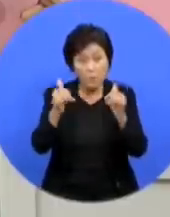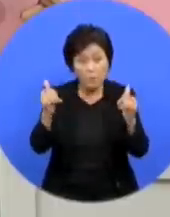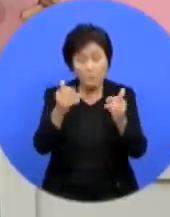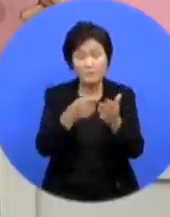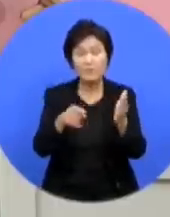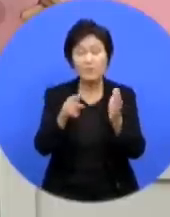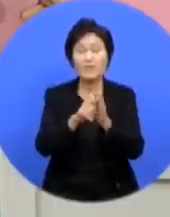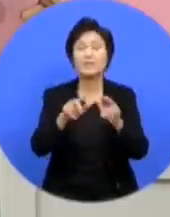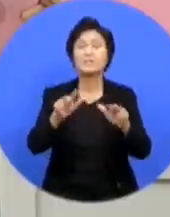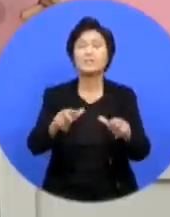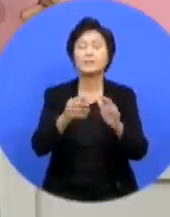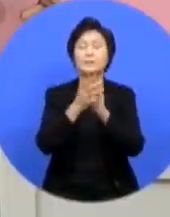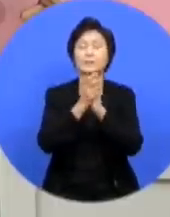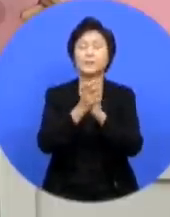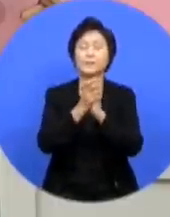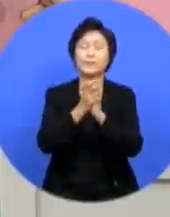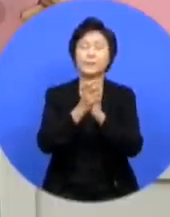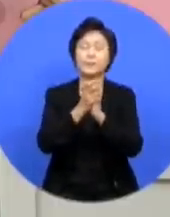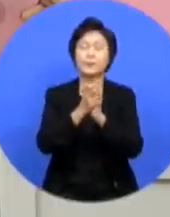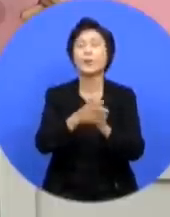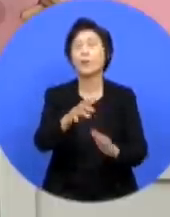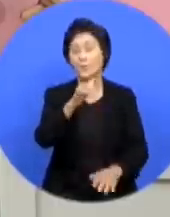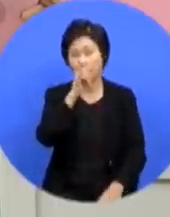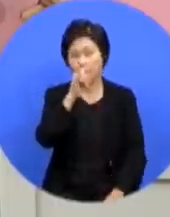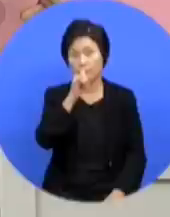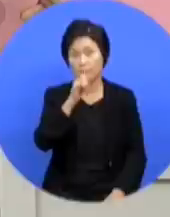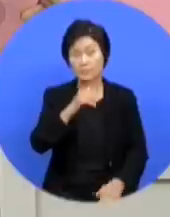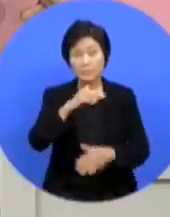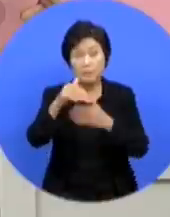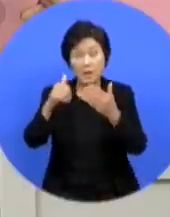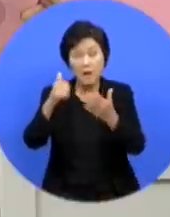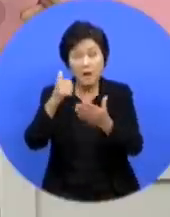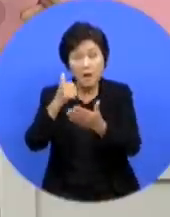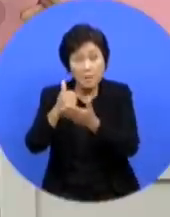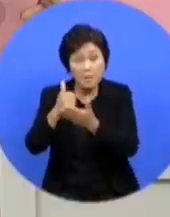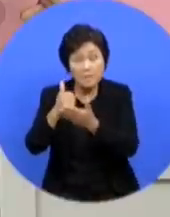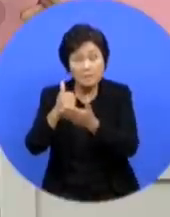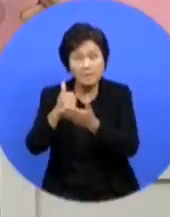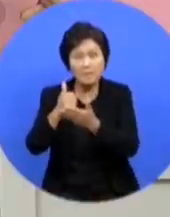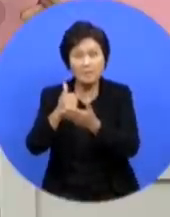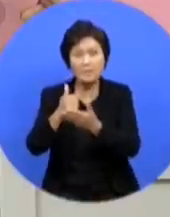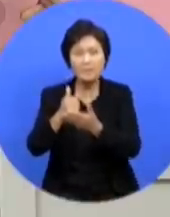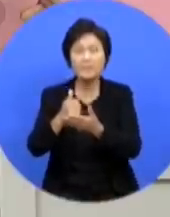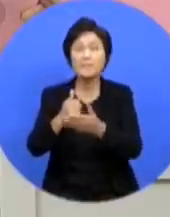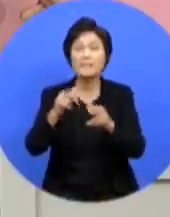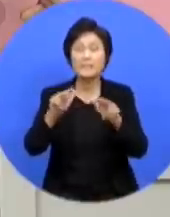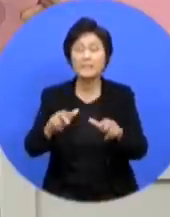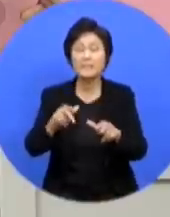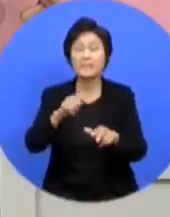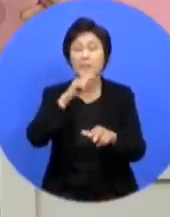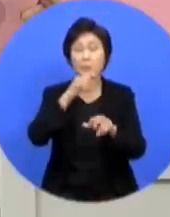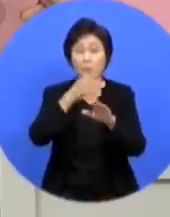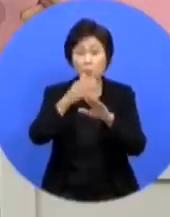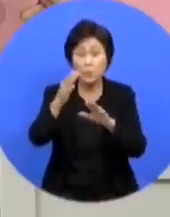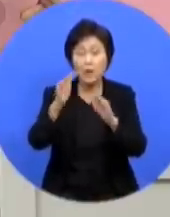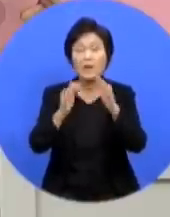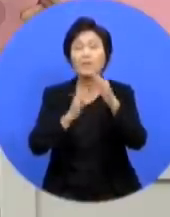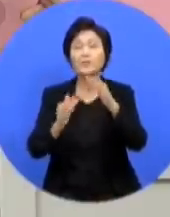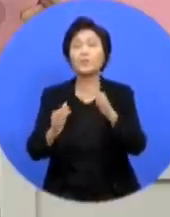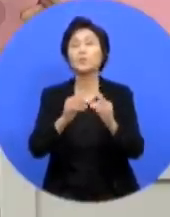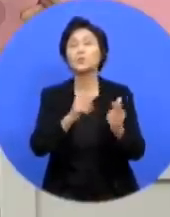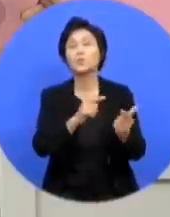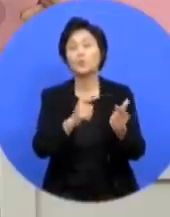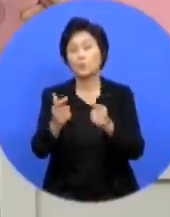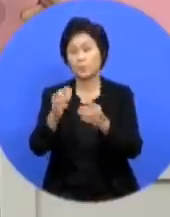하나님께서는 북한을 다 준비시켜 주시고 당신의 백성들이 생각해 보십시오. 내일을 알 수 없는 오늘을